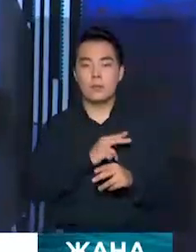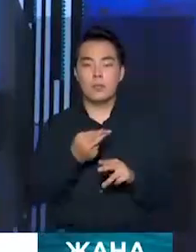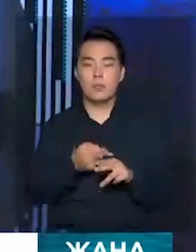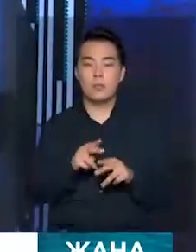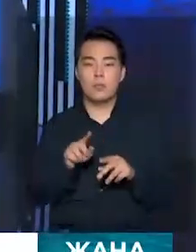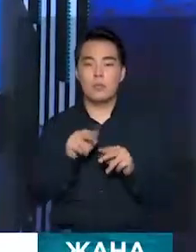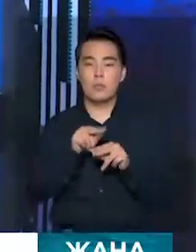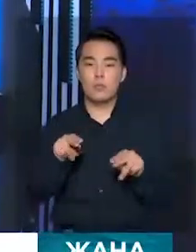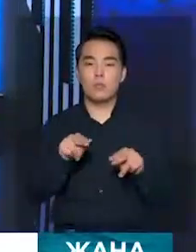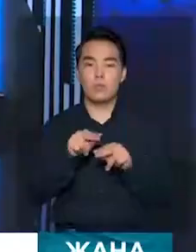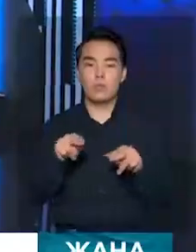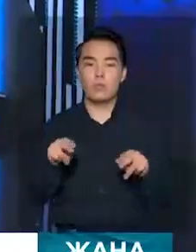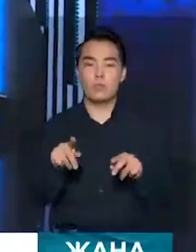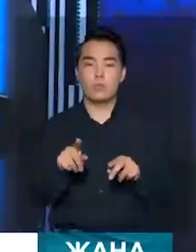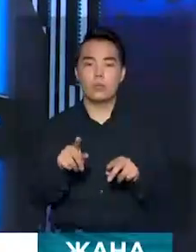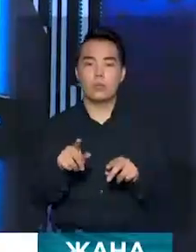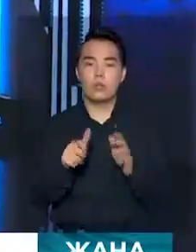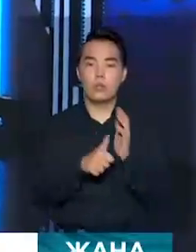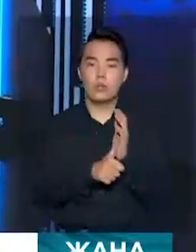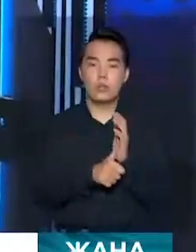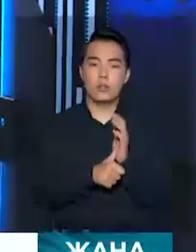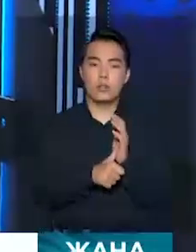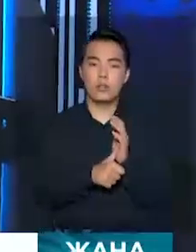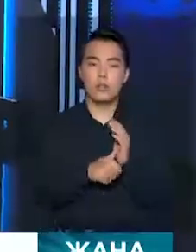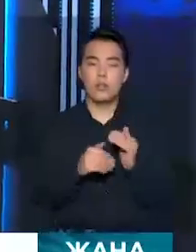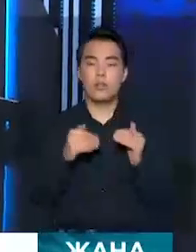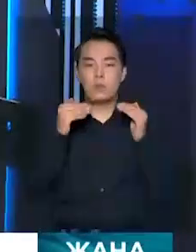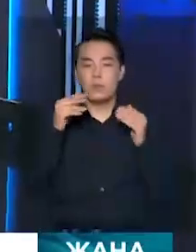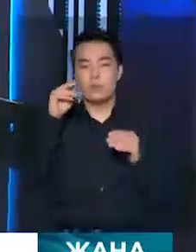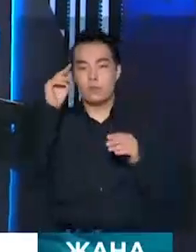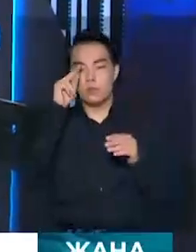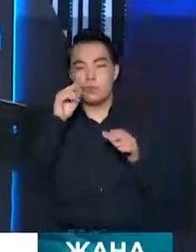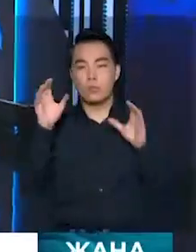оқытуға елімізде 6 жоғарғы оқу орны бар.